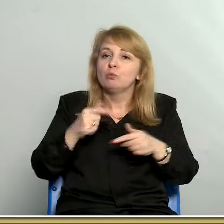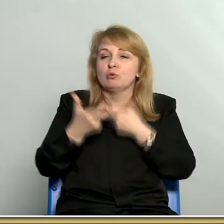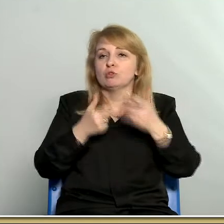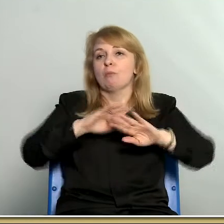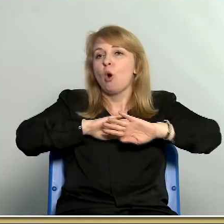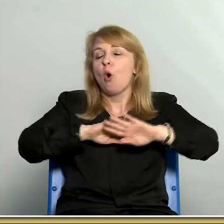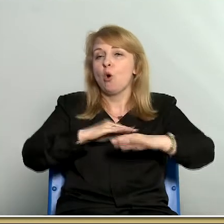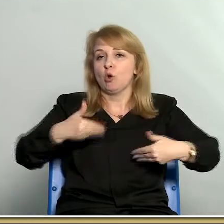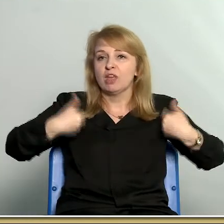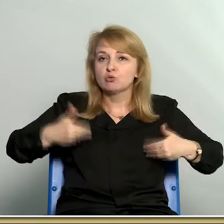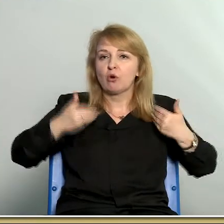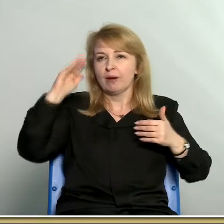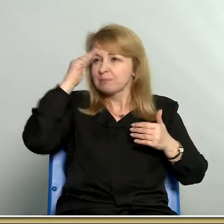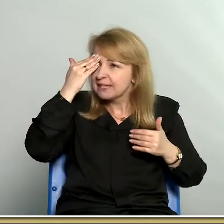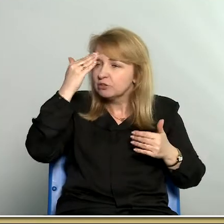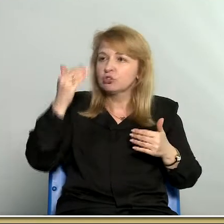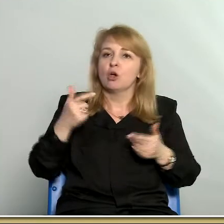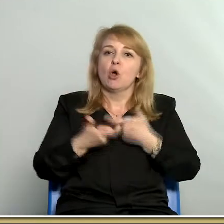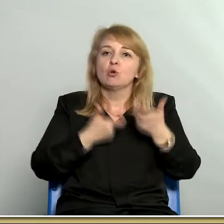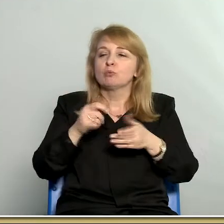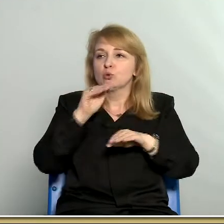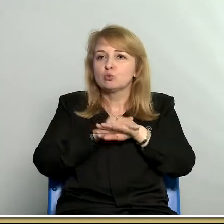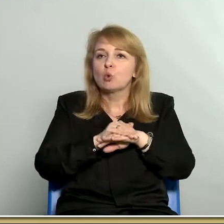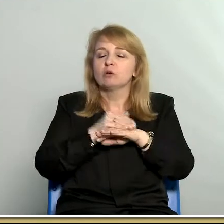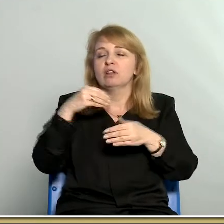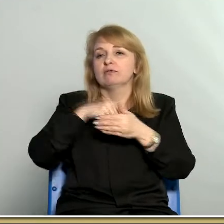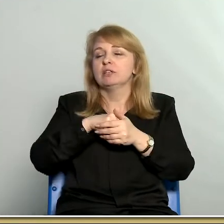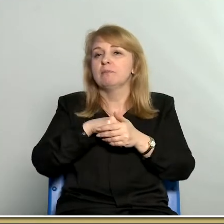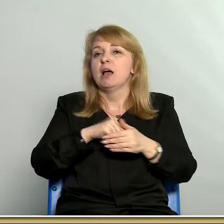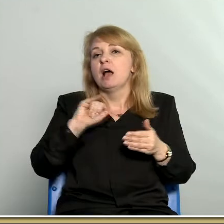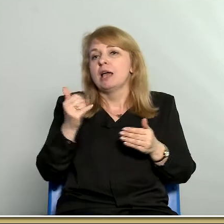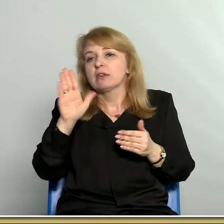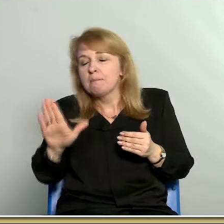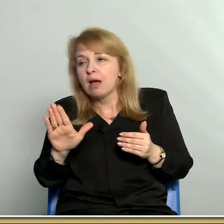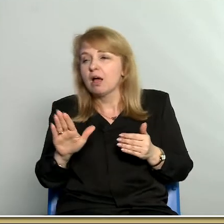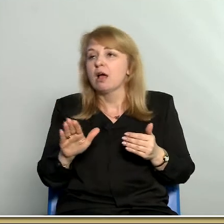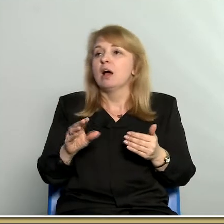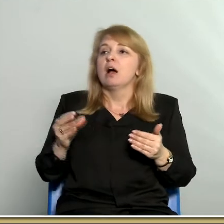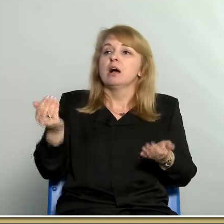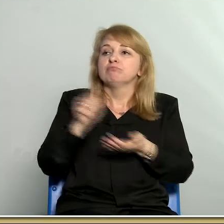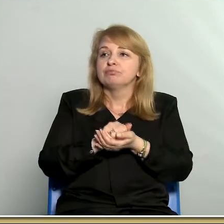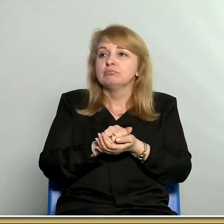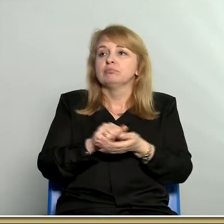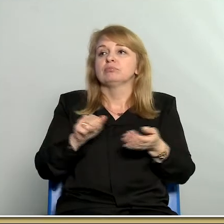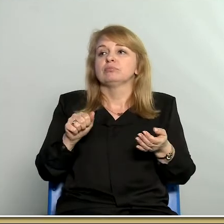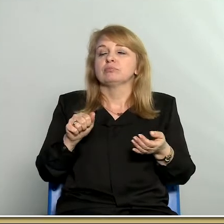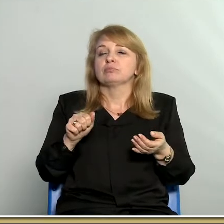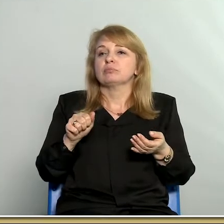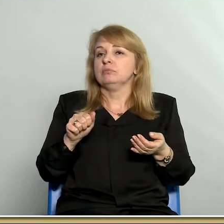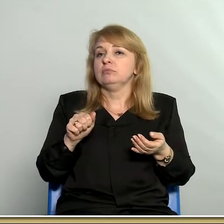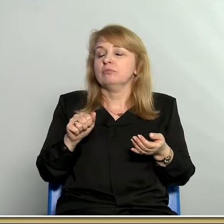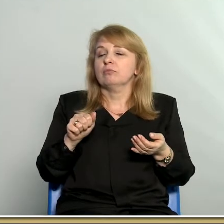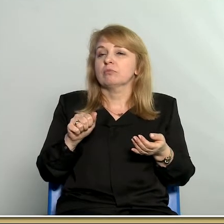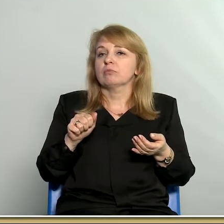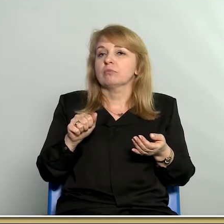psychicznego, co jest zresztą zgodne z pięcioma kategoriami chorób, które mamy, które możemy w ogóle inwestować. Jeżeli